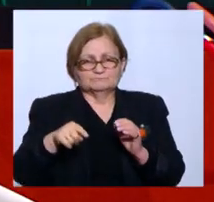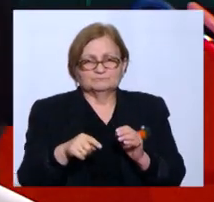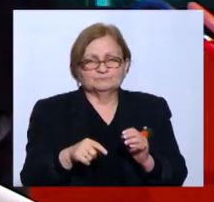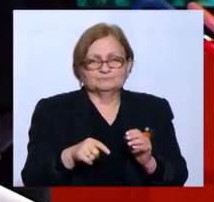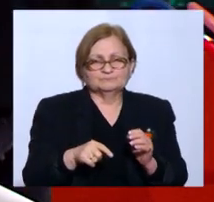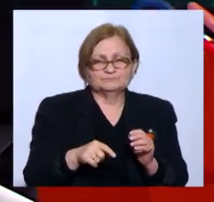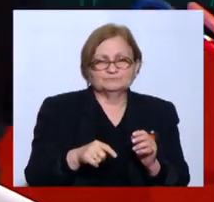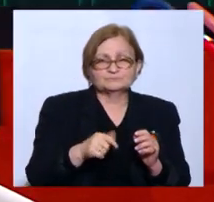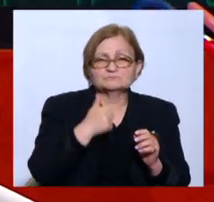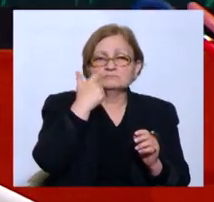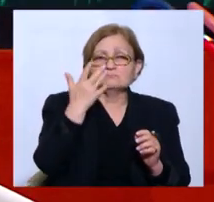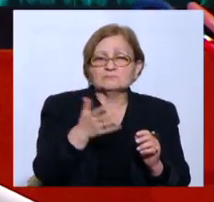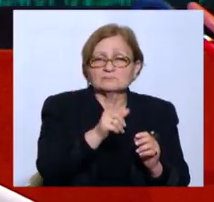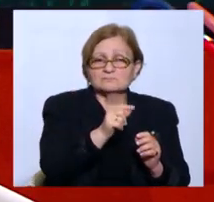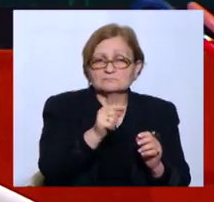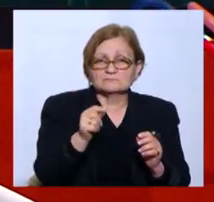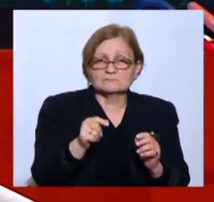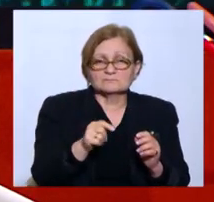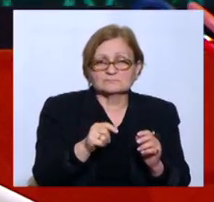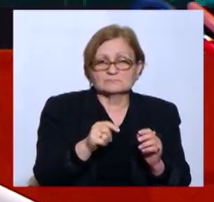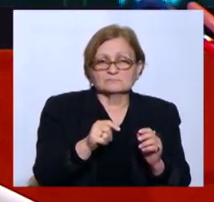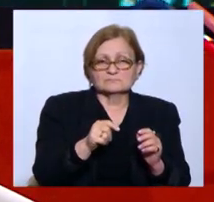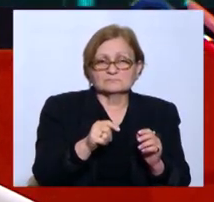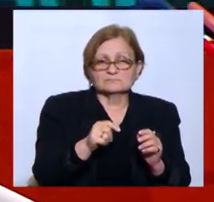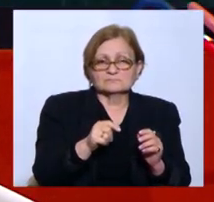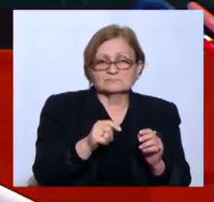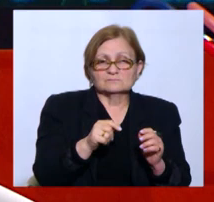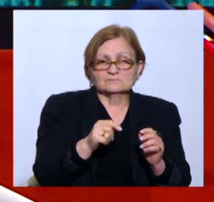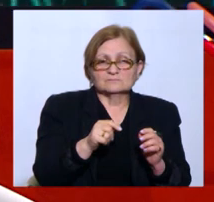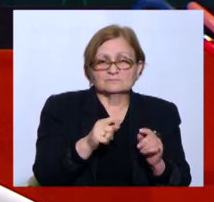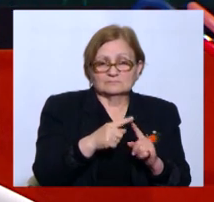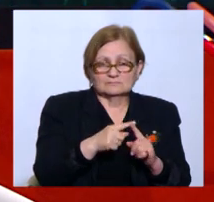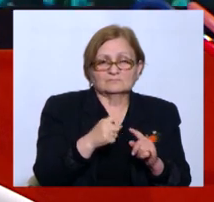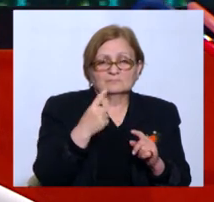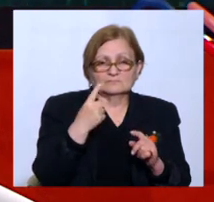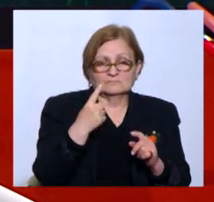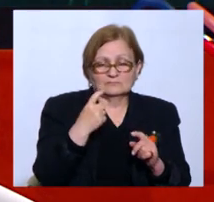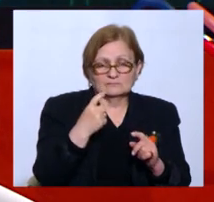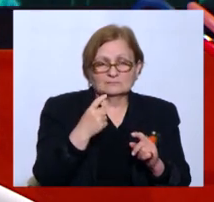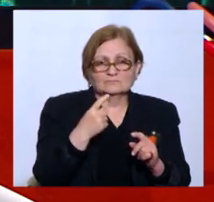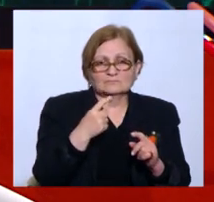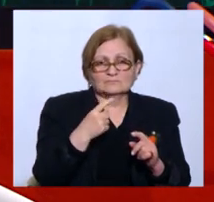რამდენი ესეთი წვილია, ხო? 1 101, ესე იგი 1 მიუმატოთ